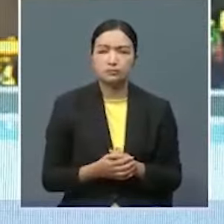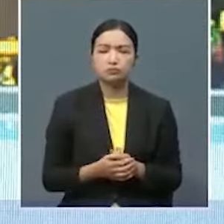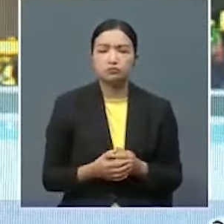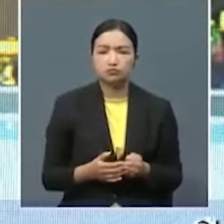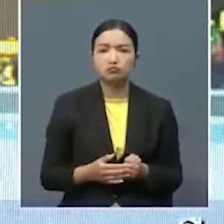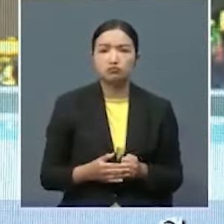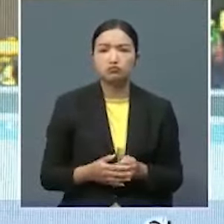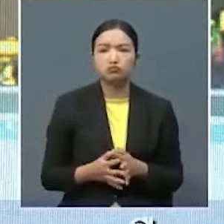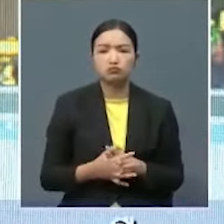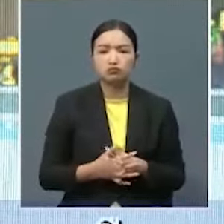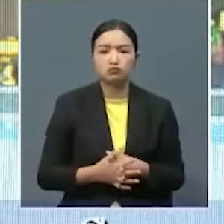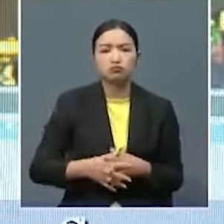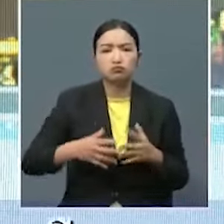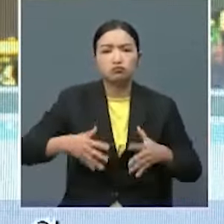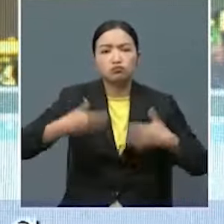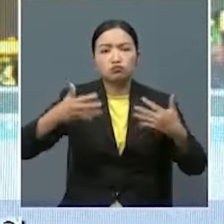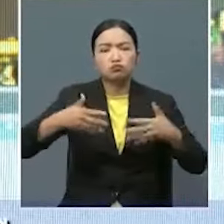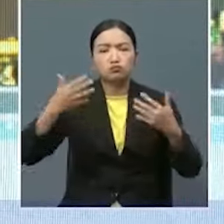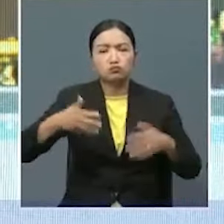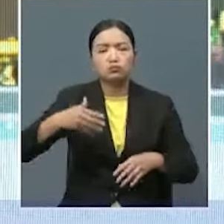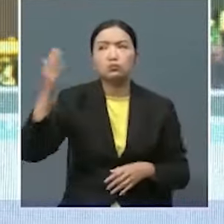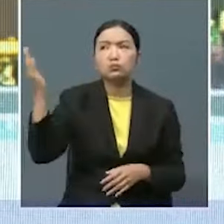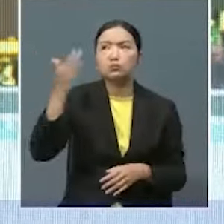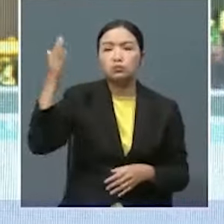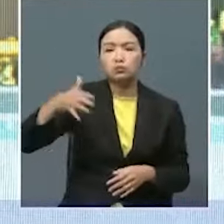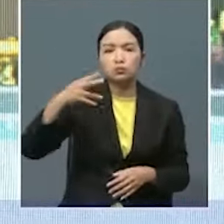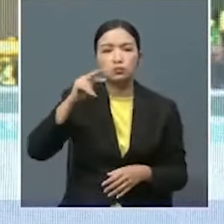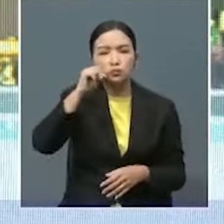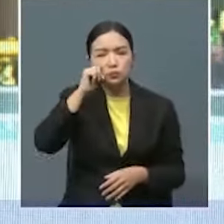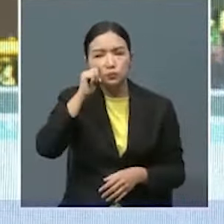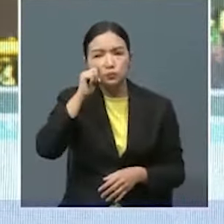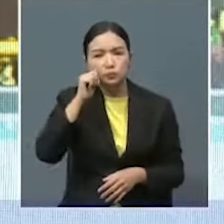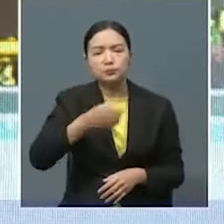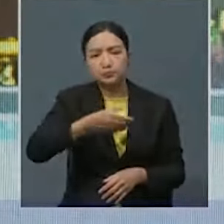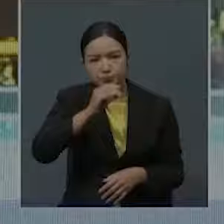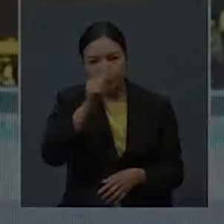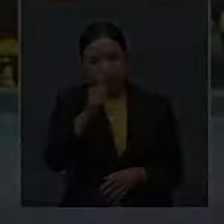ขาบอกว่าห้ามกินน้ำเย็นได้หรือไม่จริงๆกินได้ กินได้ ไม่เกี่ยวนะแต่เฉพาะตอนที่เป็นโรคนี ้ใช่ค่ะ